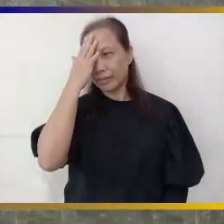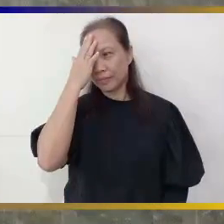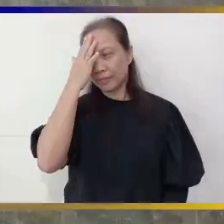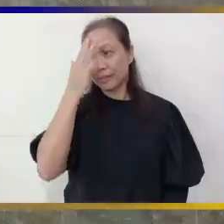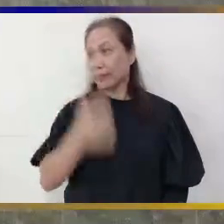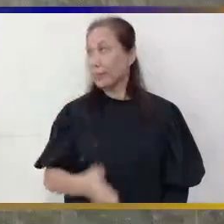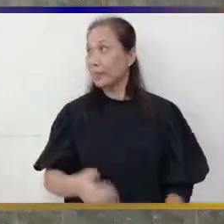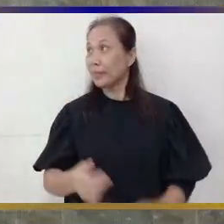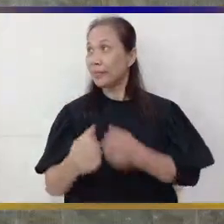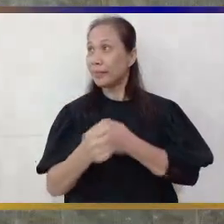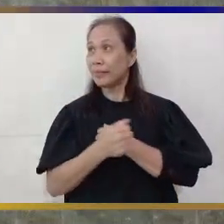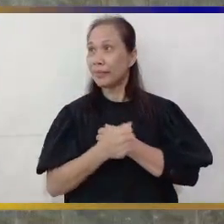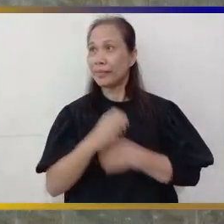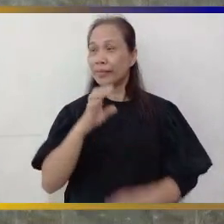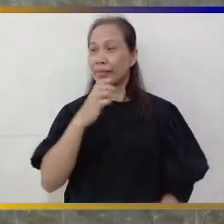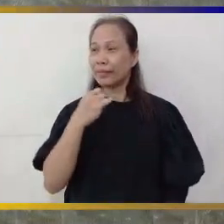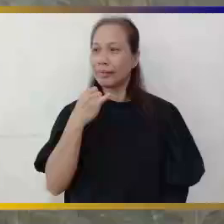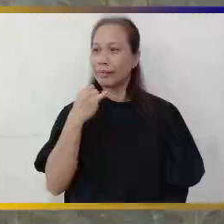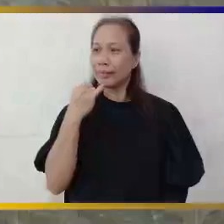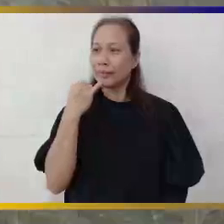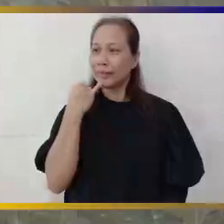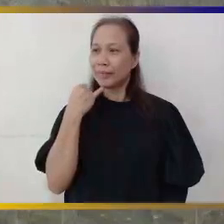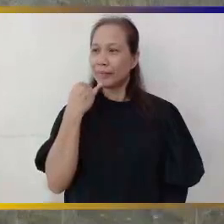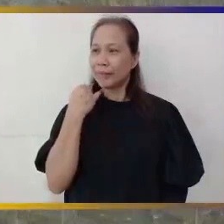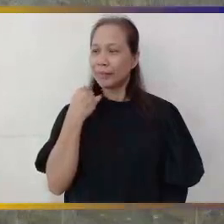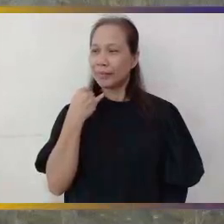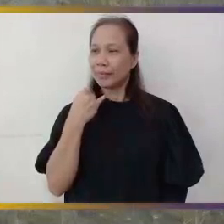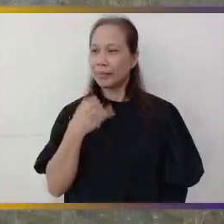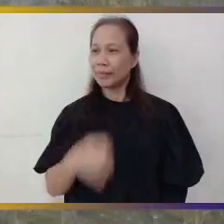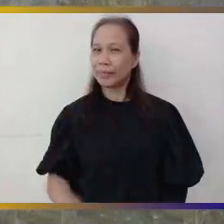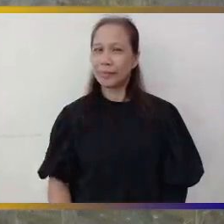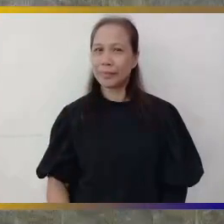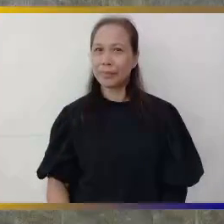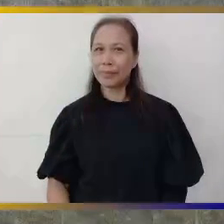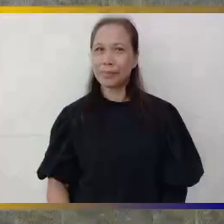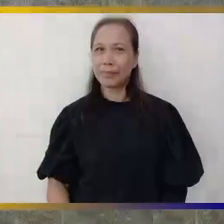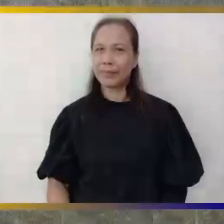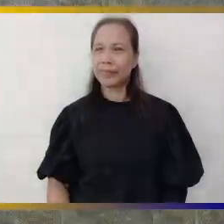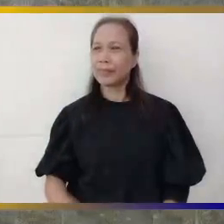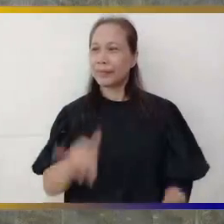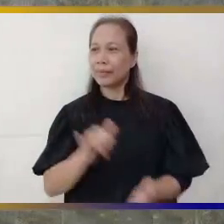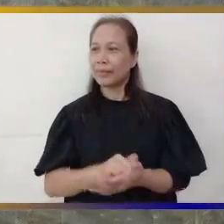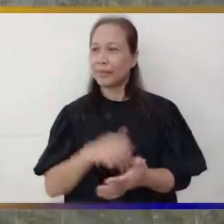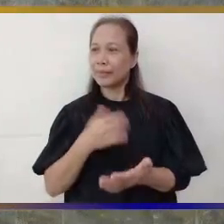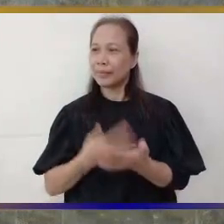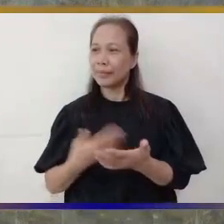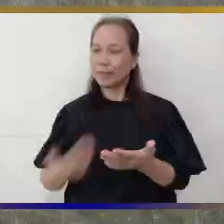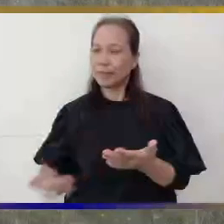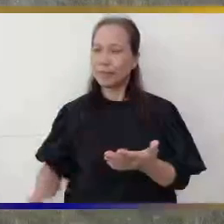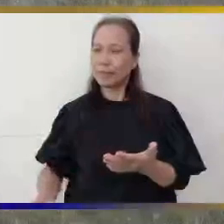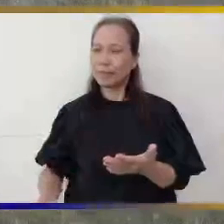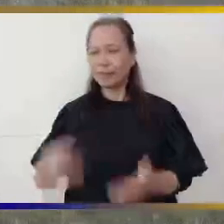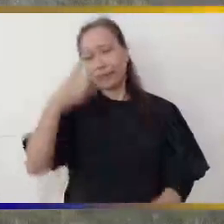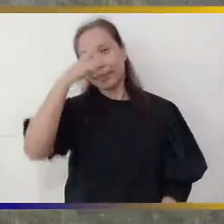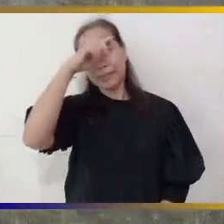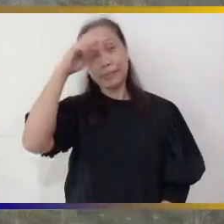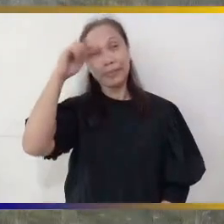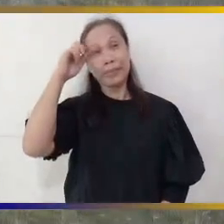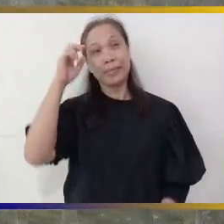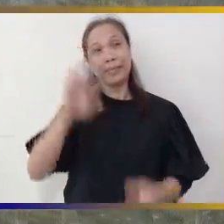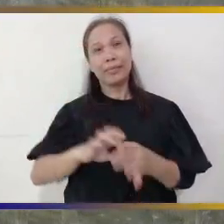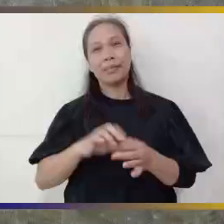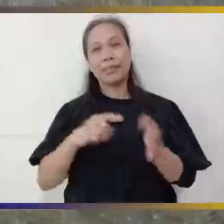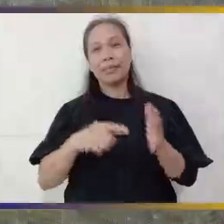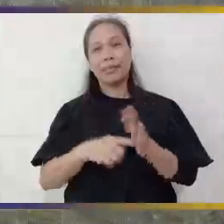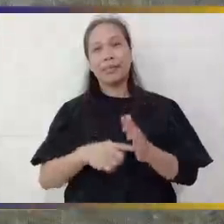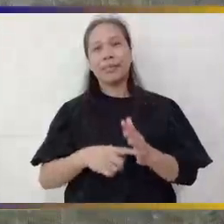Jacob pero hindi nila maunawaan itong mapatid All right So here's the thing because of this nagkaroon